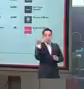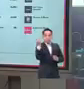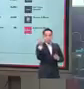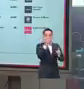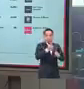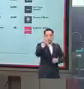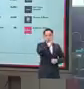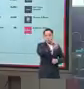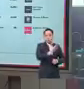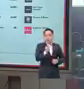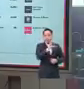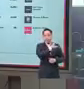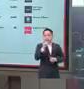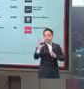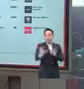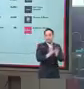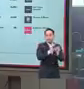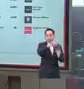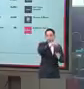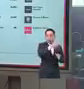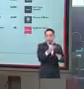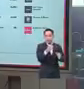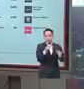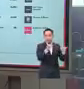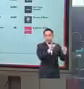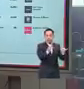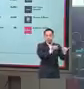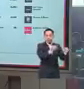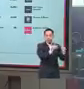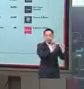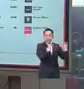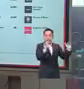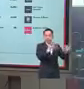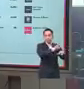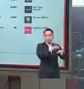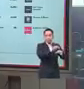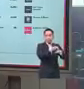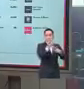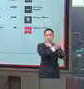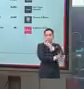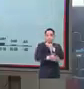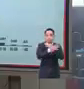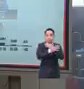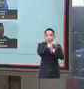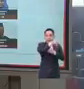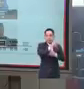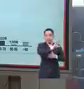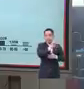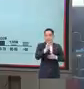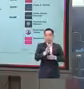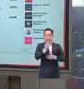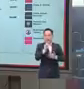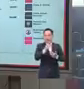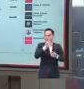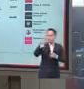dan mereka juga bekerjasama di peringkat nasional pakailah harapan dan juga bahasa Indonesia tapi satu persoalan yang